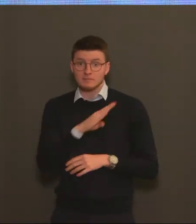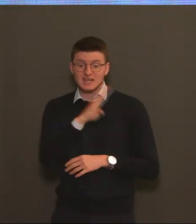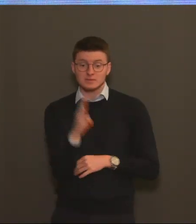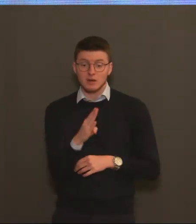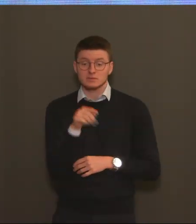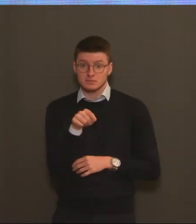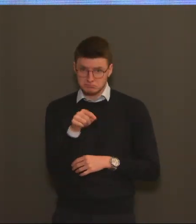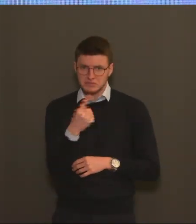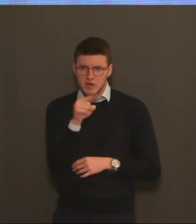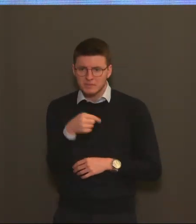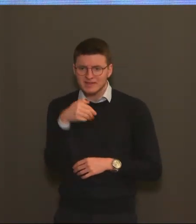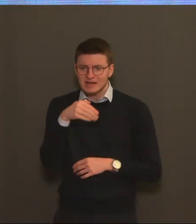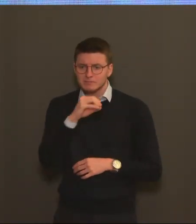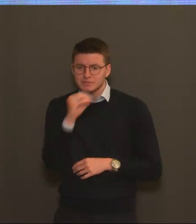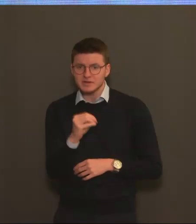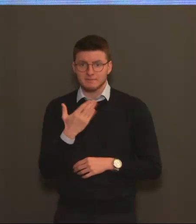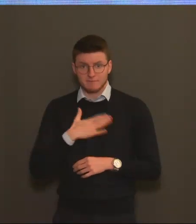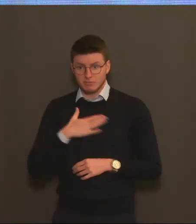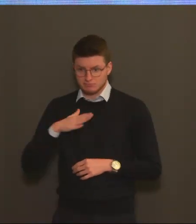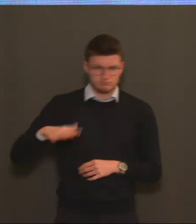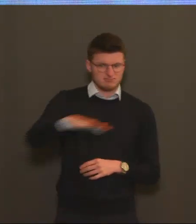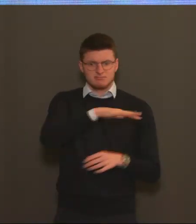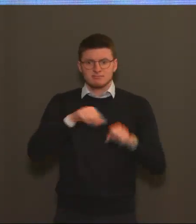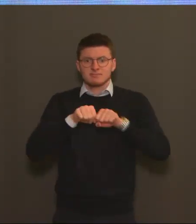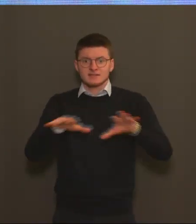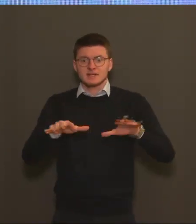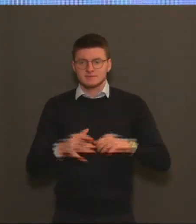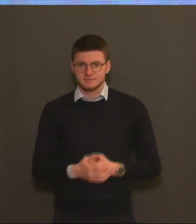1,9% van de besmettingen.